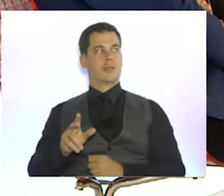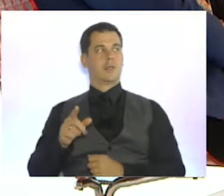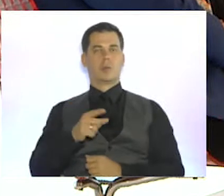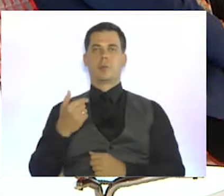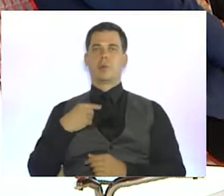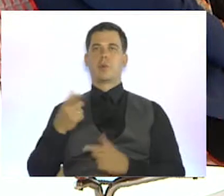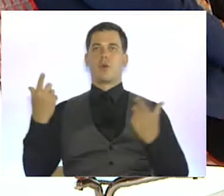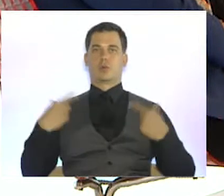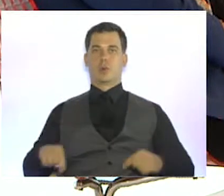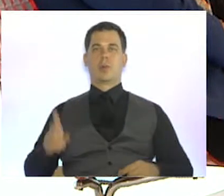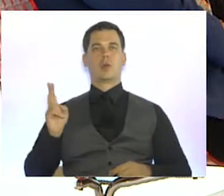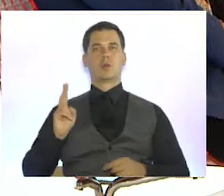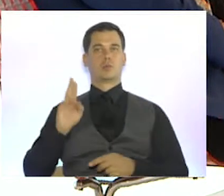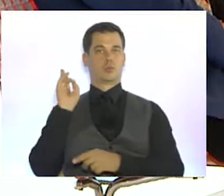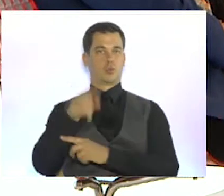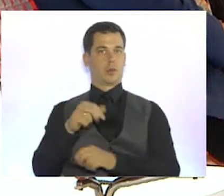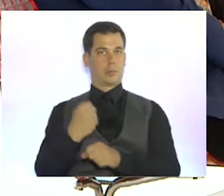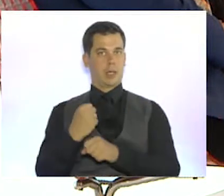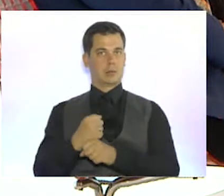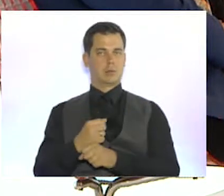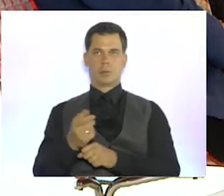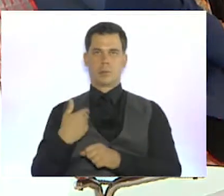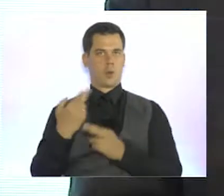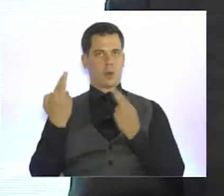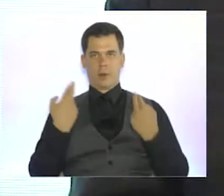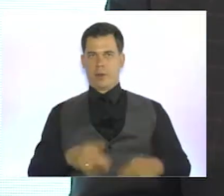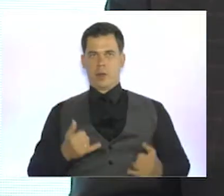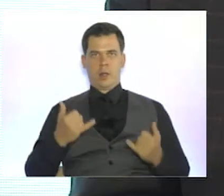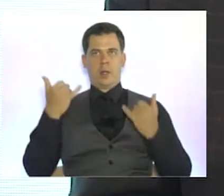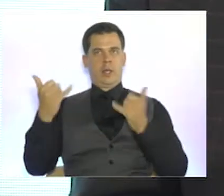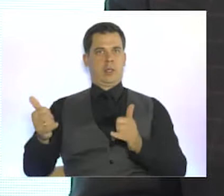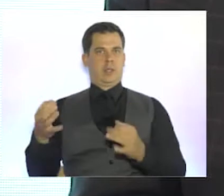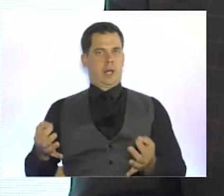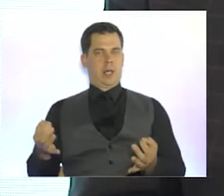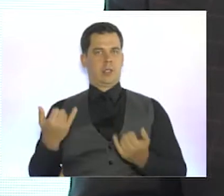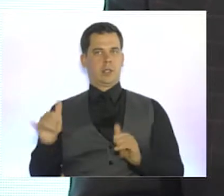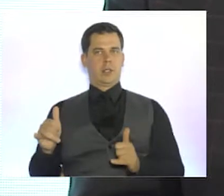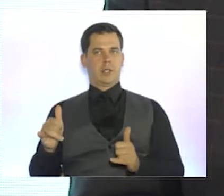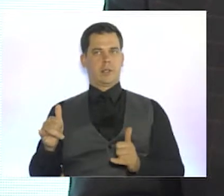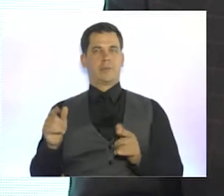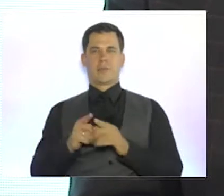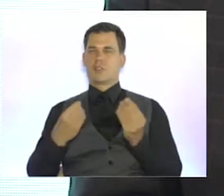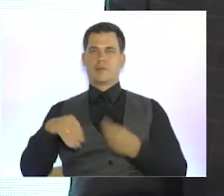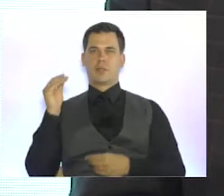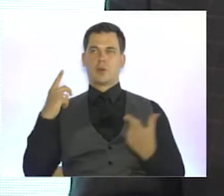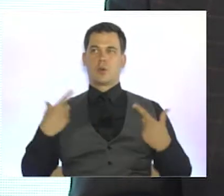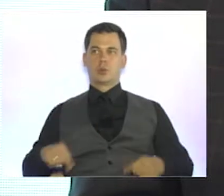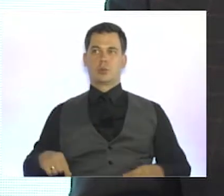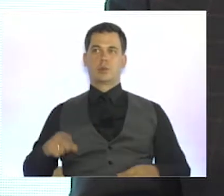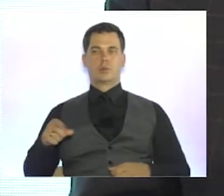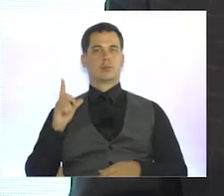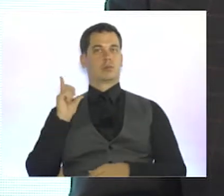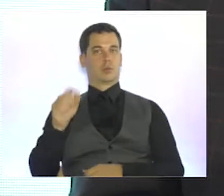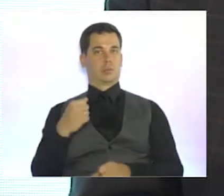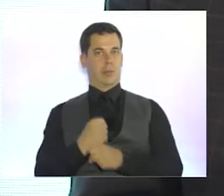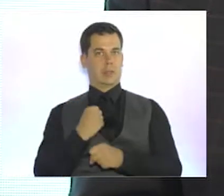struktura osób wychodzących na rynek pracy była całkowicie różna niż obecnie. Większość osób, która wychodziła na rynek pracy,